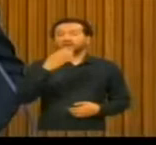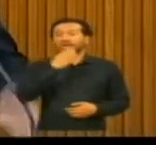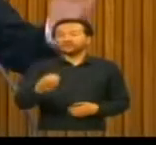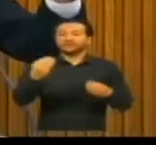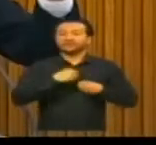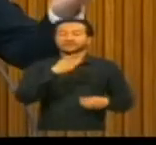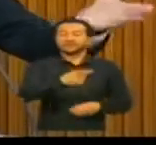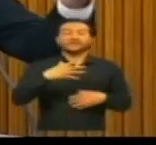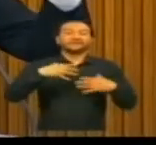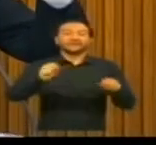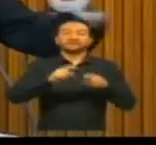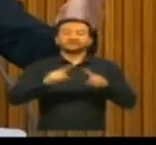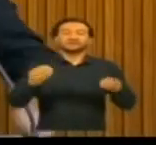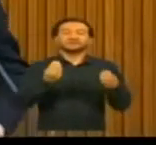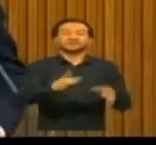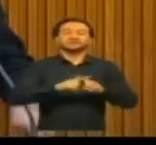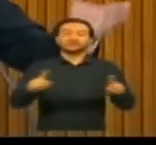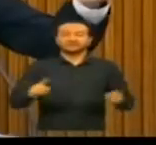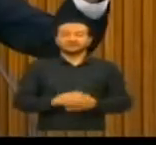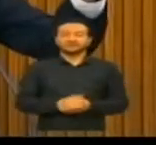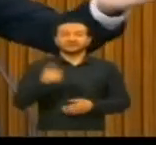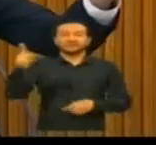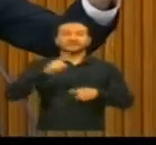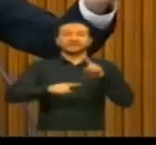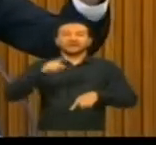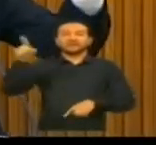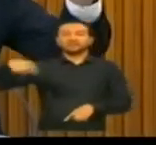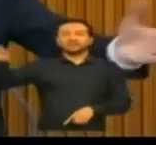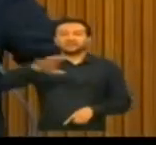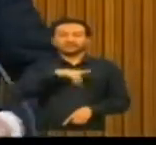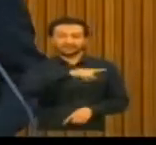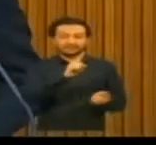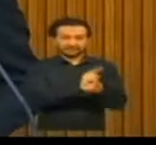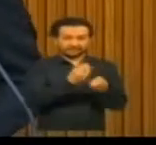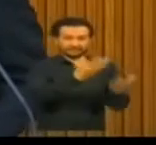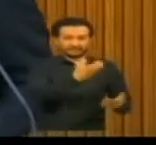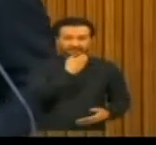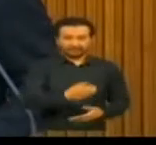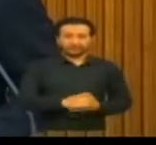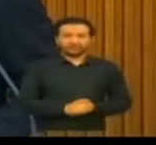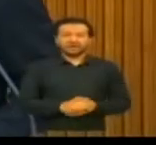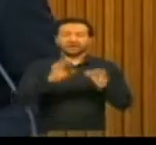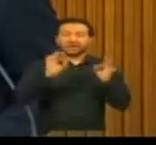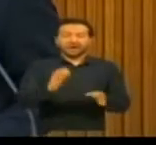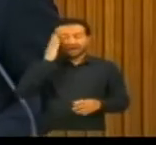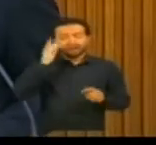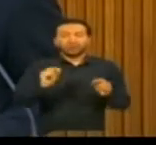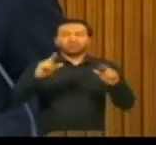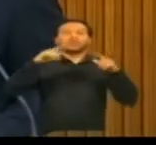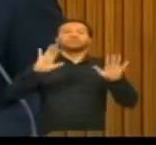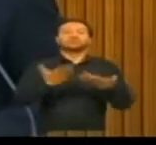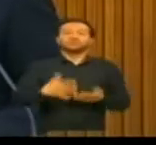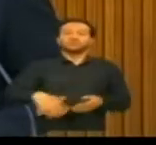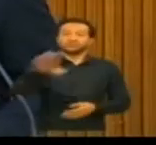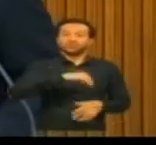diye. Vermez efendim, vermez. Sarayın mahtumları varken size mi kadro verecek? Hala uyanmadınız mı?